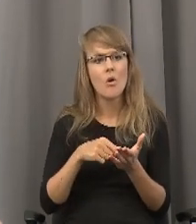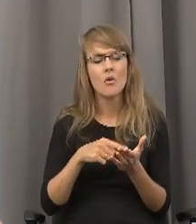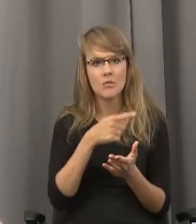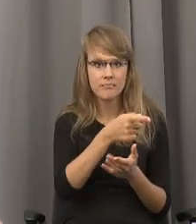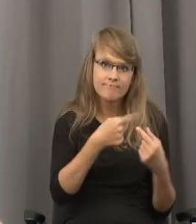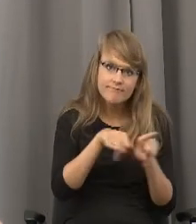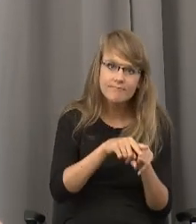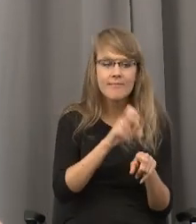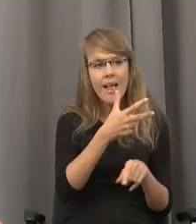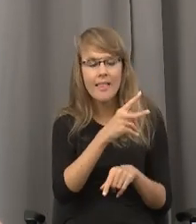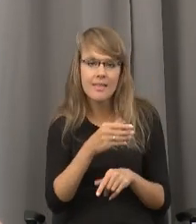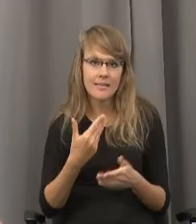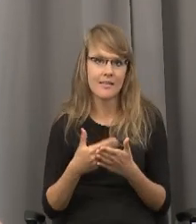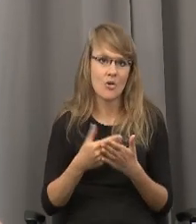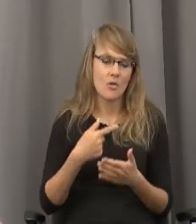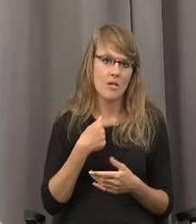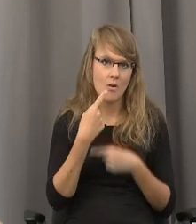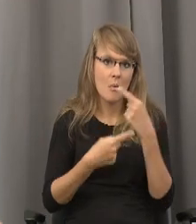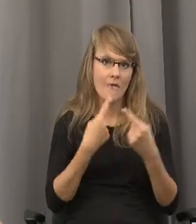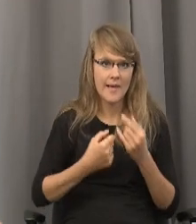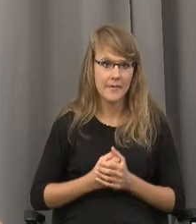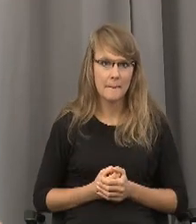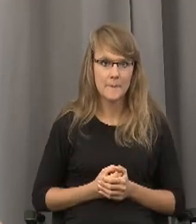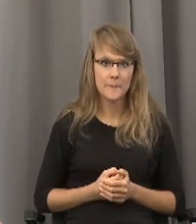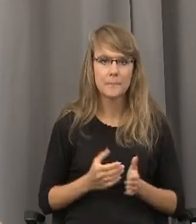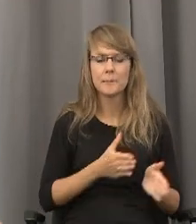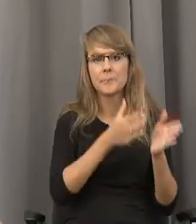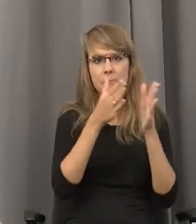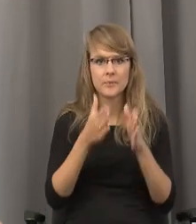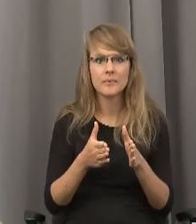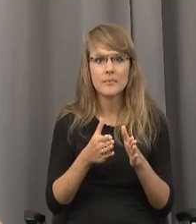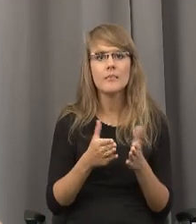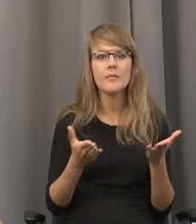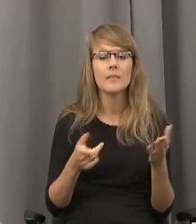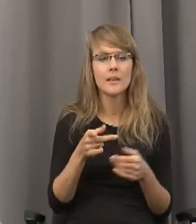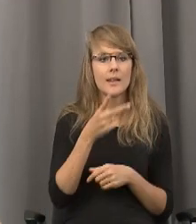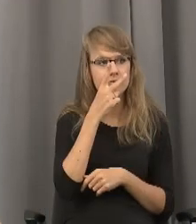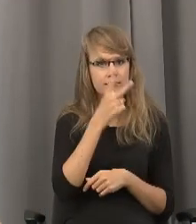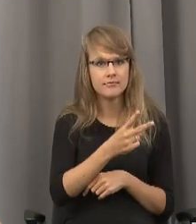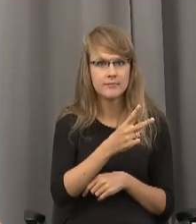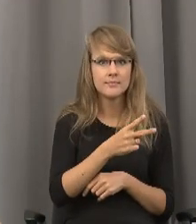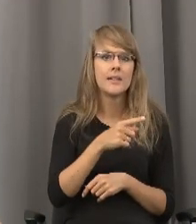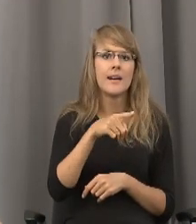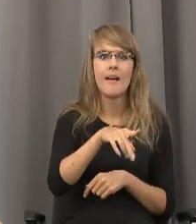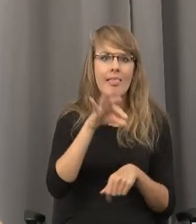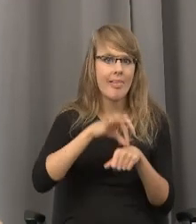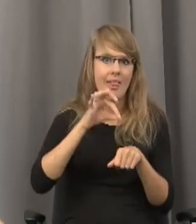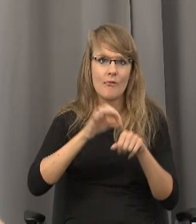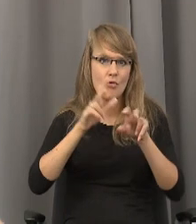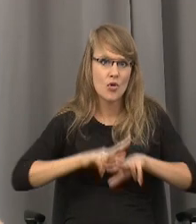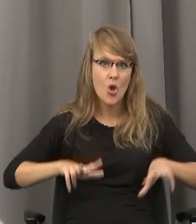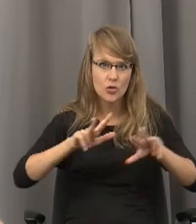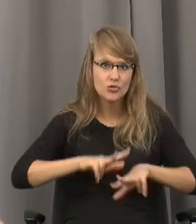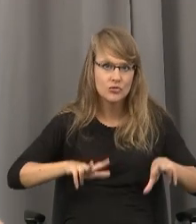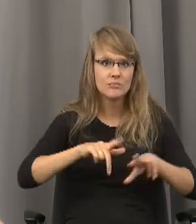mówię. Odnośnie do pierwszego i drugiego spostrzeżenia, o którym mówiłem, należy podkreślić, że choć aktywni lekarze rodzinni i